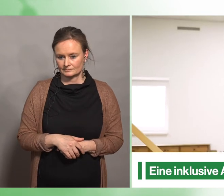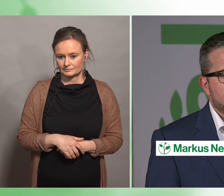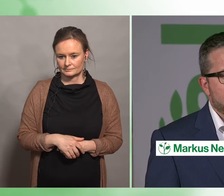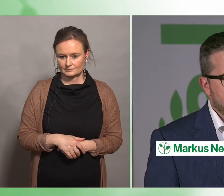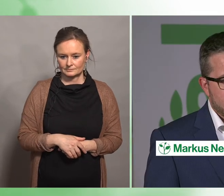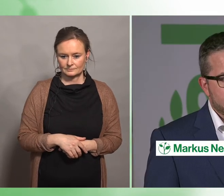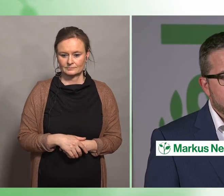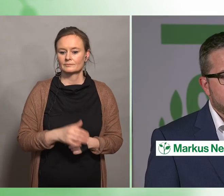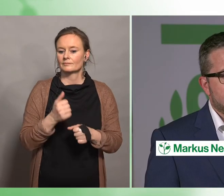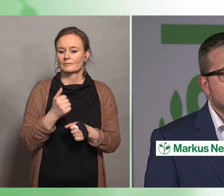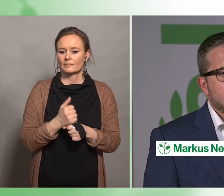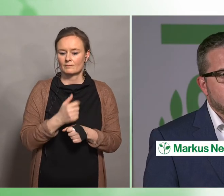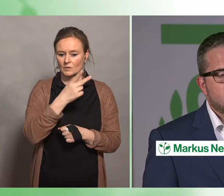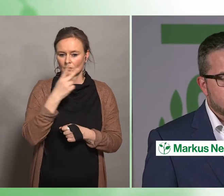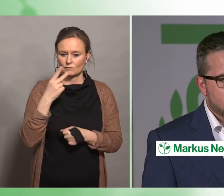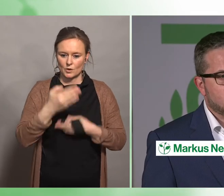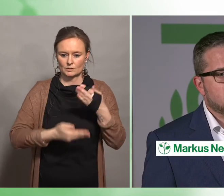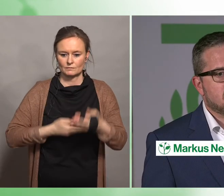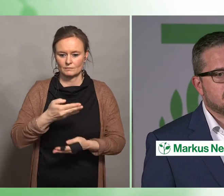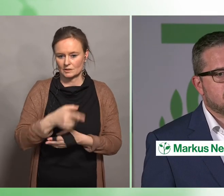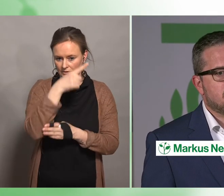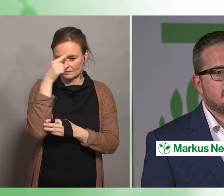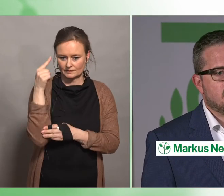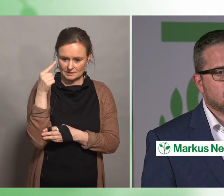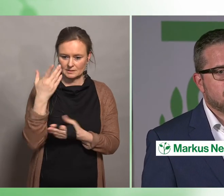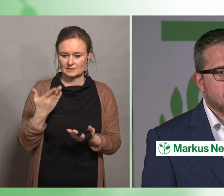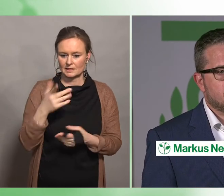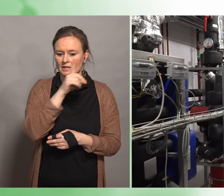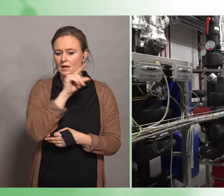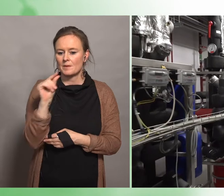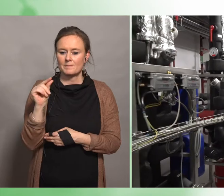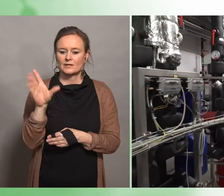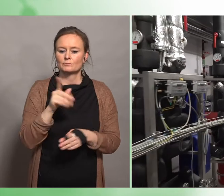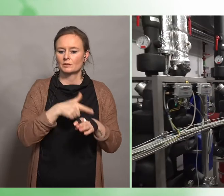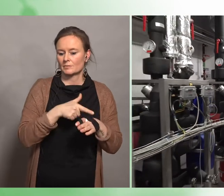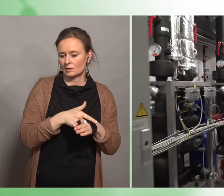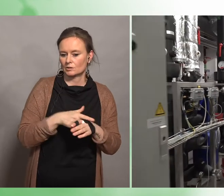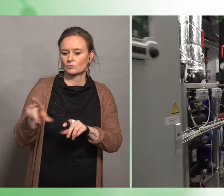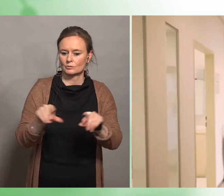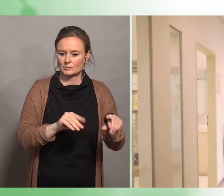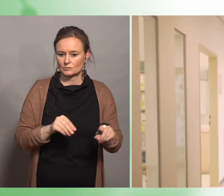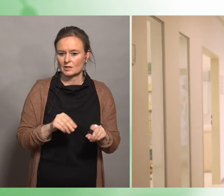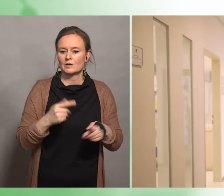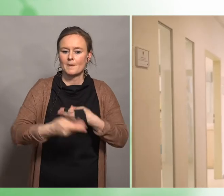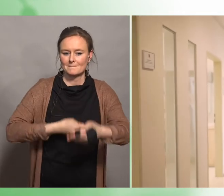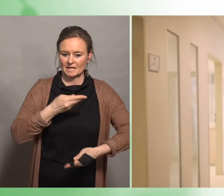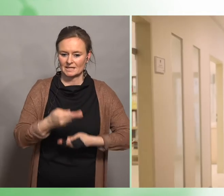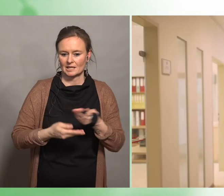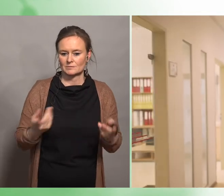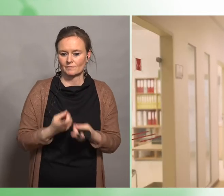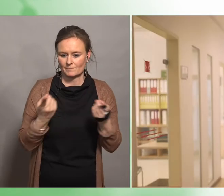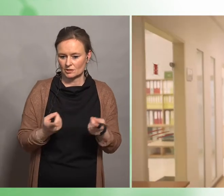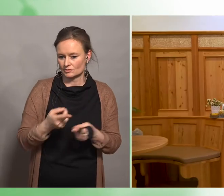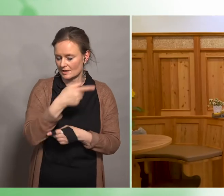Es macht volkswirtschaftlich Sinn, weil es 14 Mal günstiger ist, Menschen mit Behinderung zu beschäftigen. Es macht betriebswirtschaftlich Sinn, weil 15%